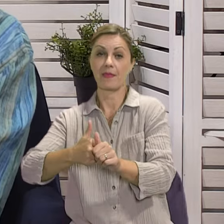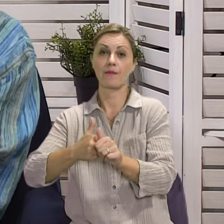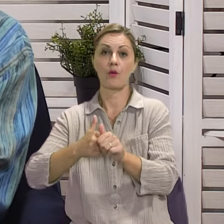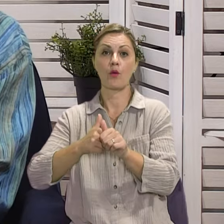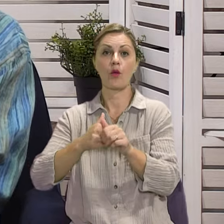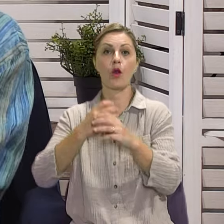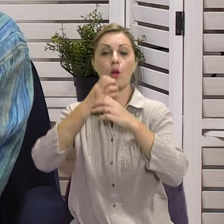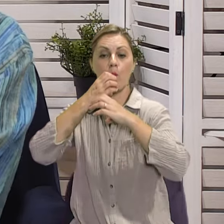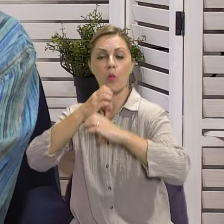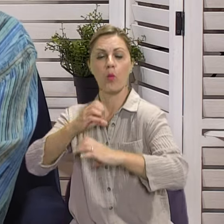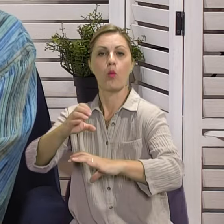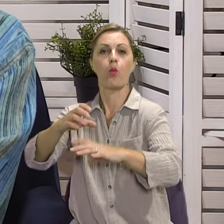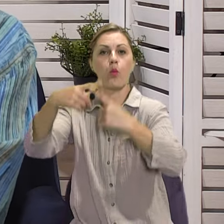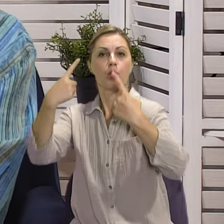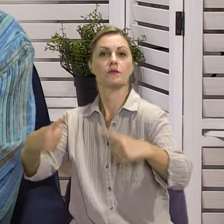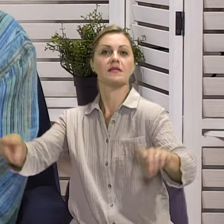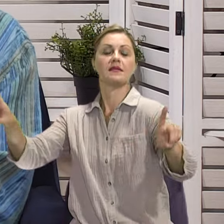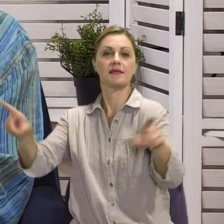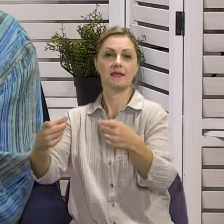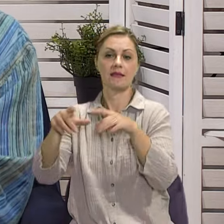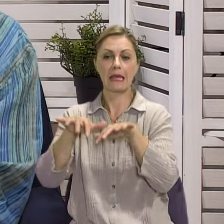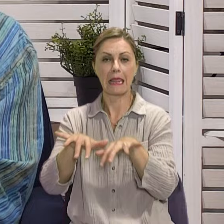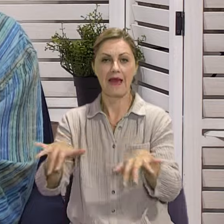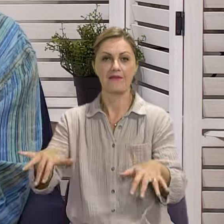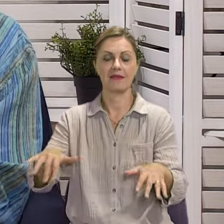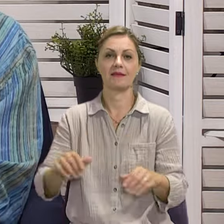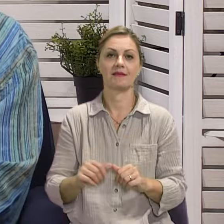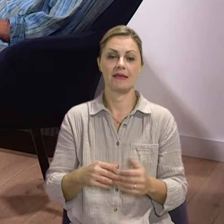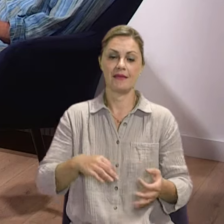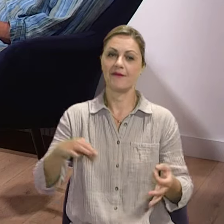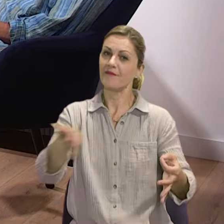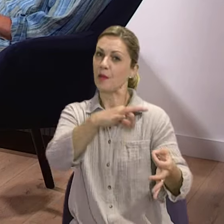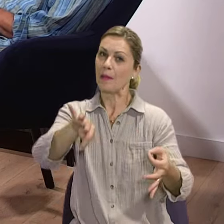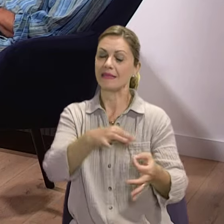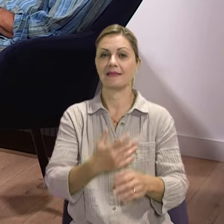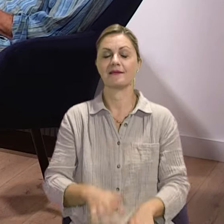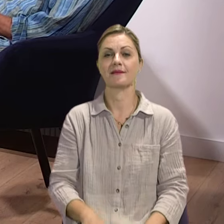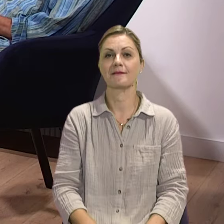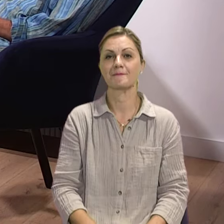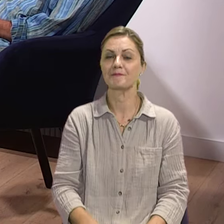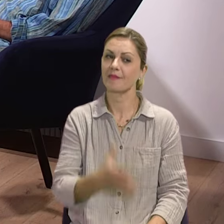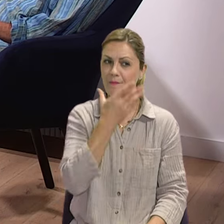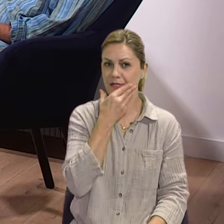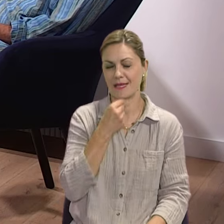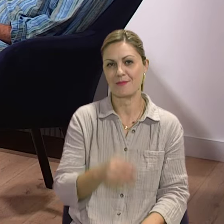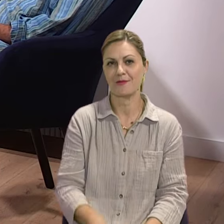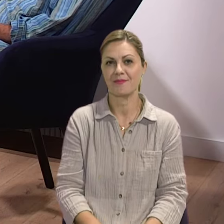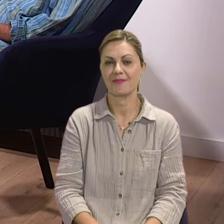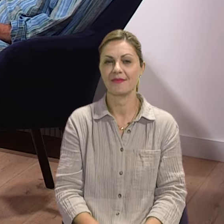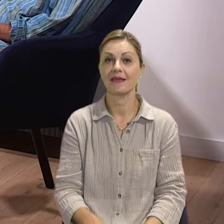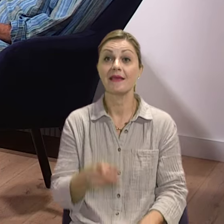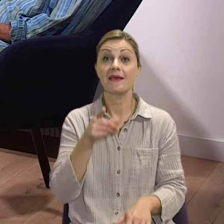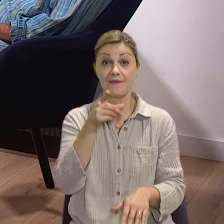instrumentalisti, pukači, gudači i tako. Lijepo. Vidjeli smo vas neki dan i